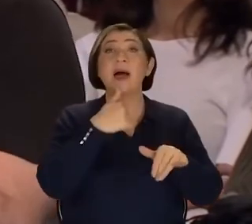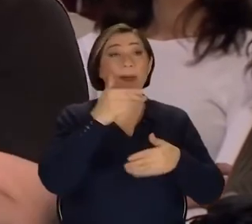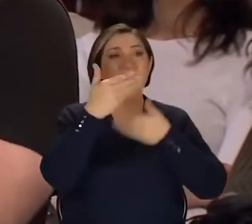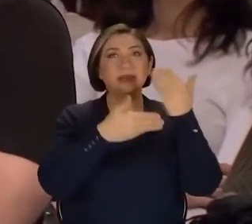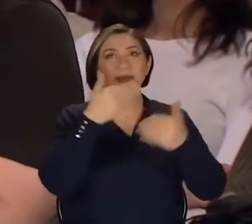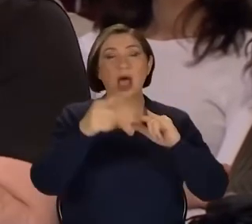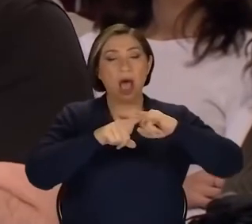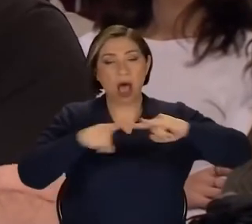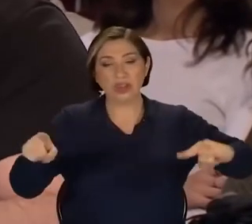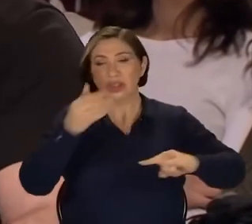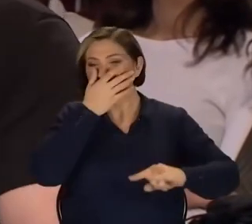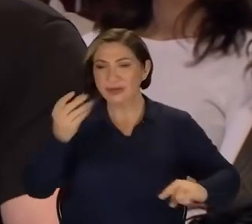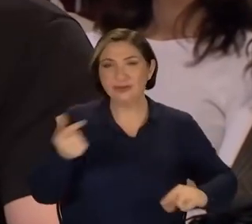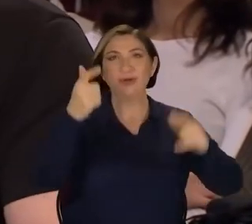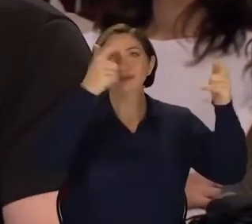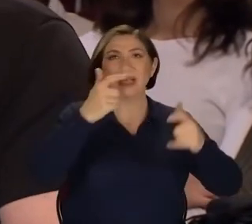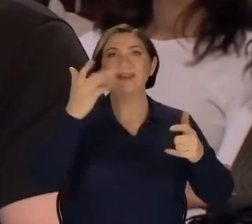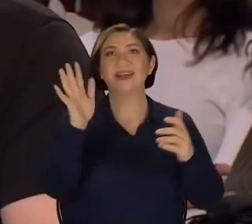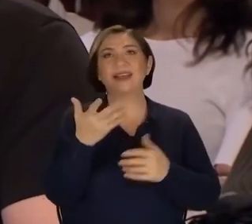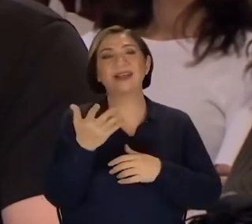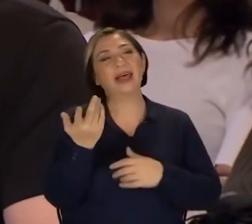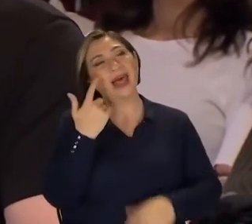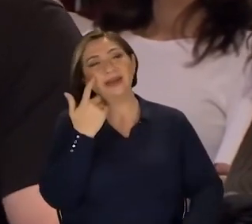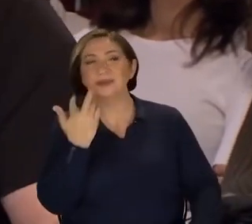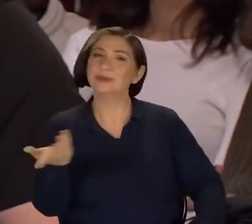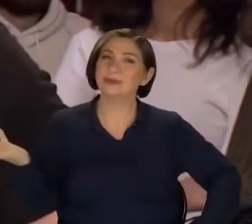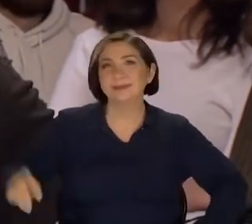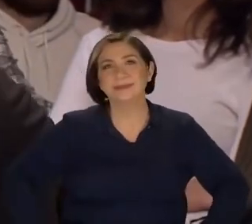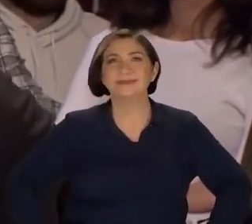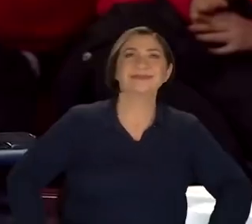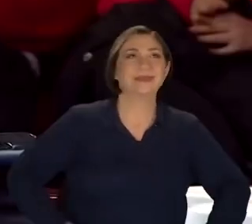anlattım. Halıcı var kaçırılıyor falan. Hayırlısı olsun dedi.